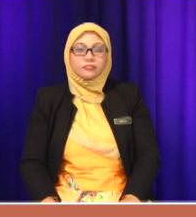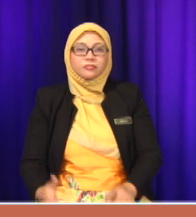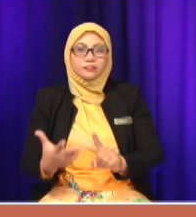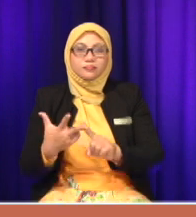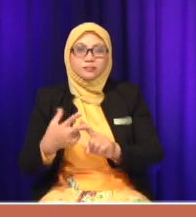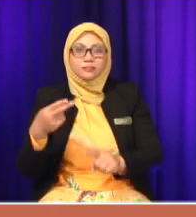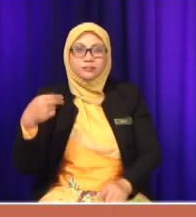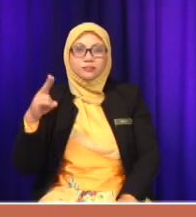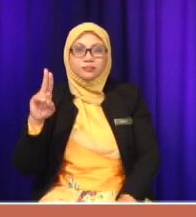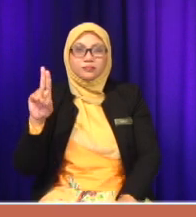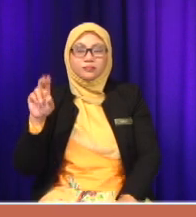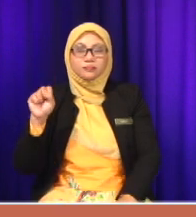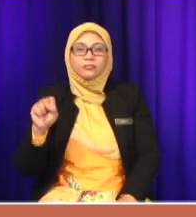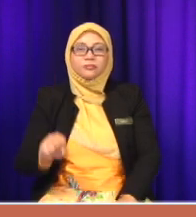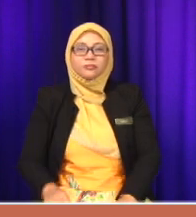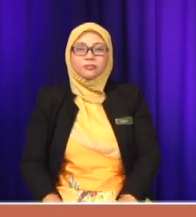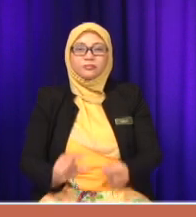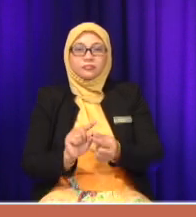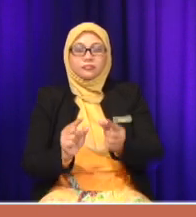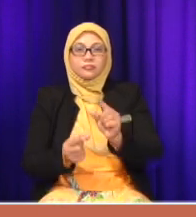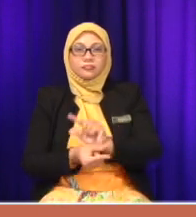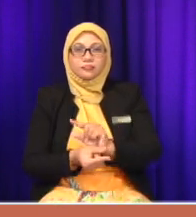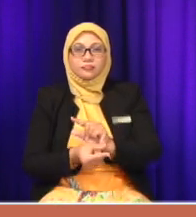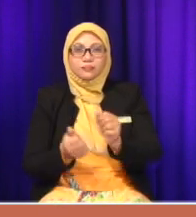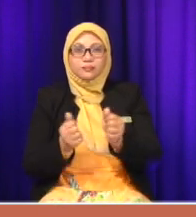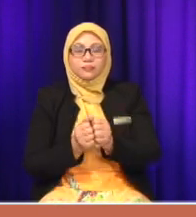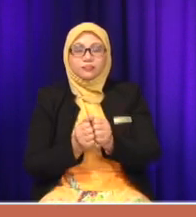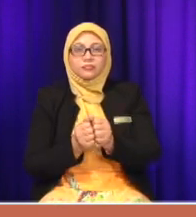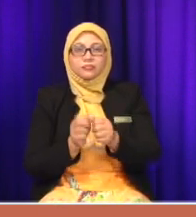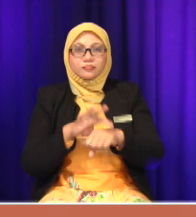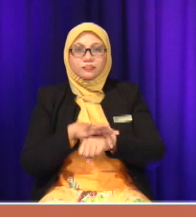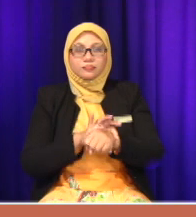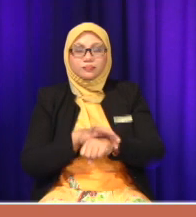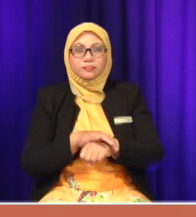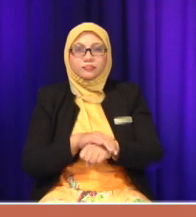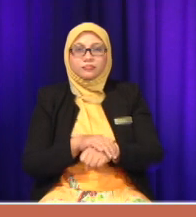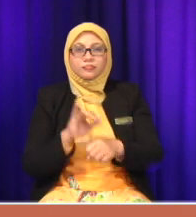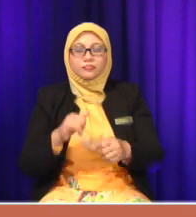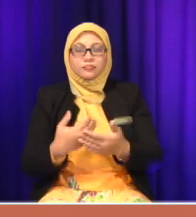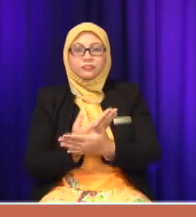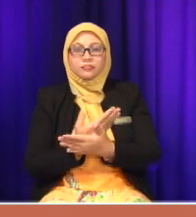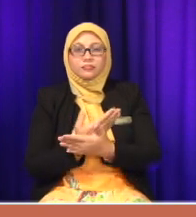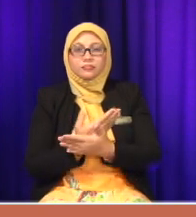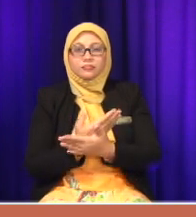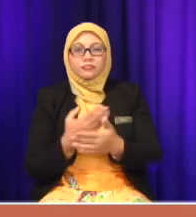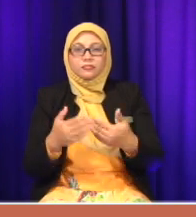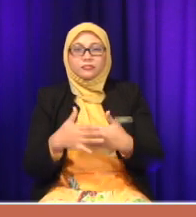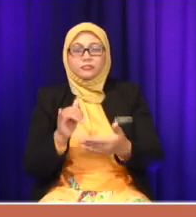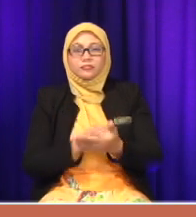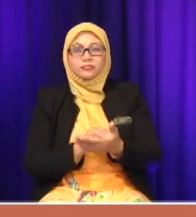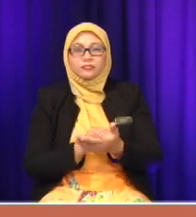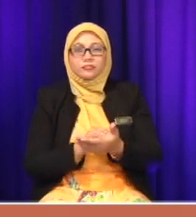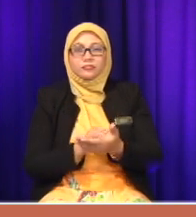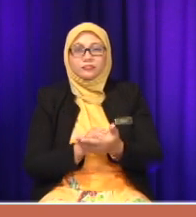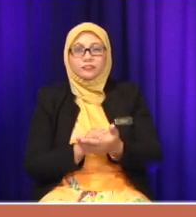senang kalau kehausan gelang omboh kita gantikan sahaja dengan gelang omboh yang yang baharu seterusnya kehausan pada injak masuk dan